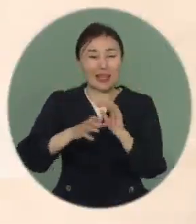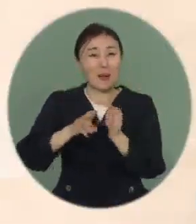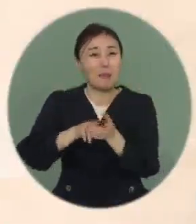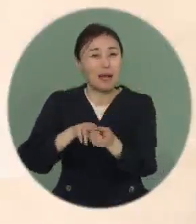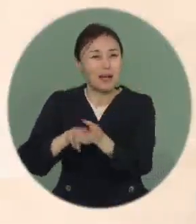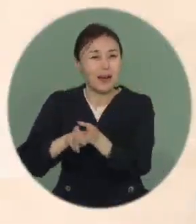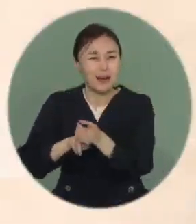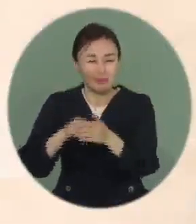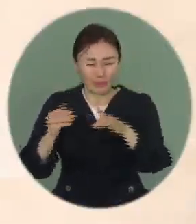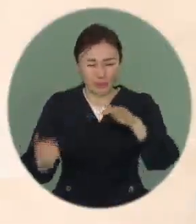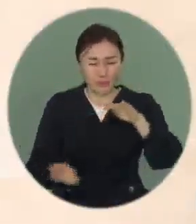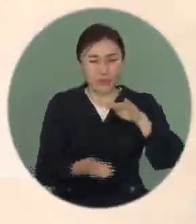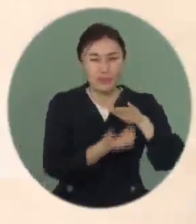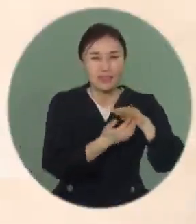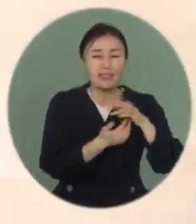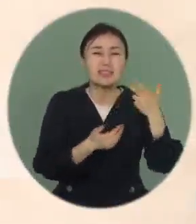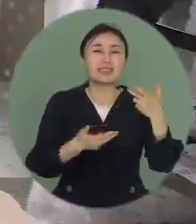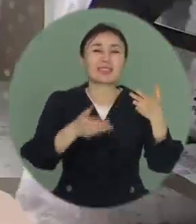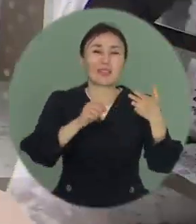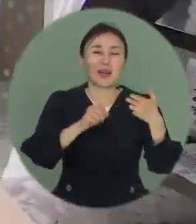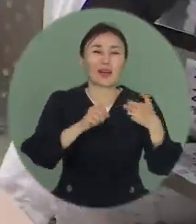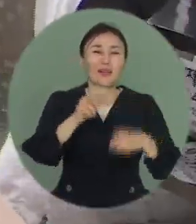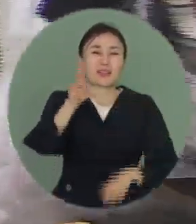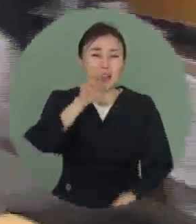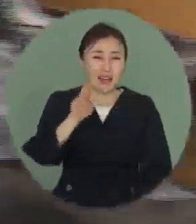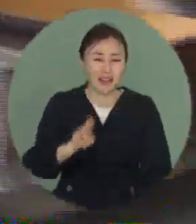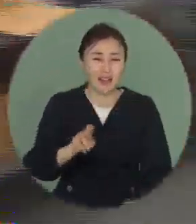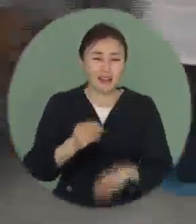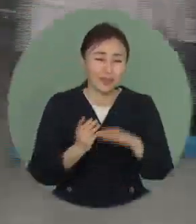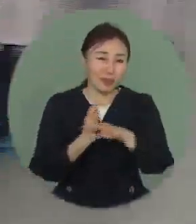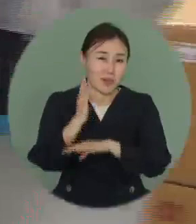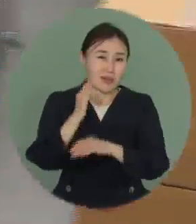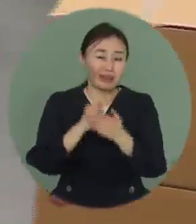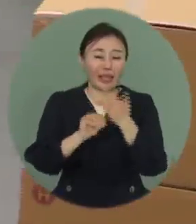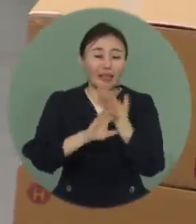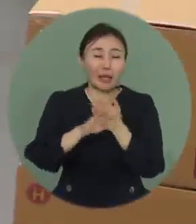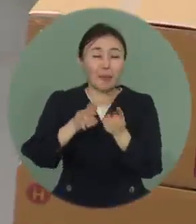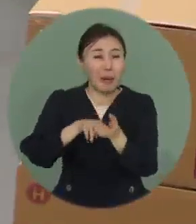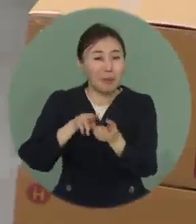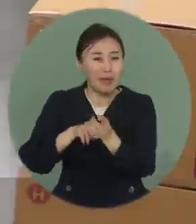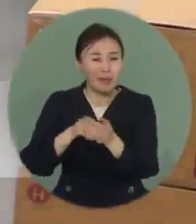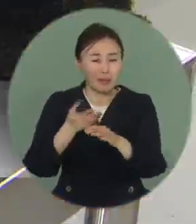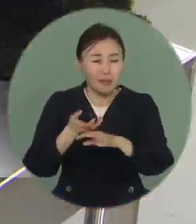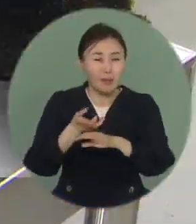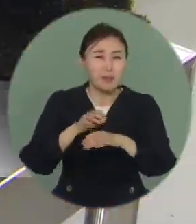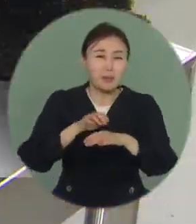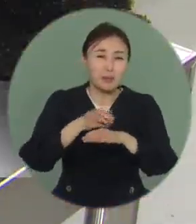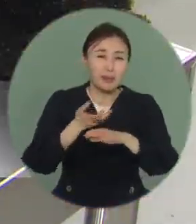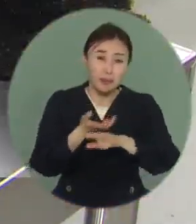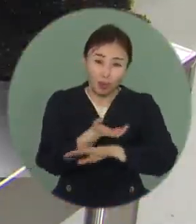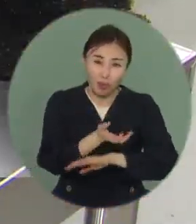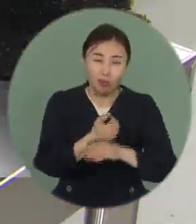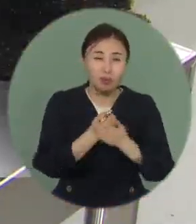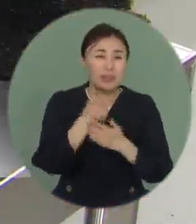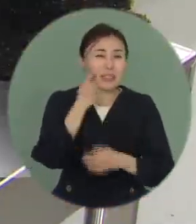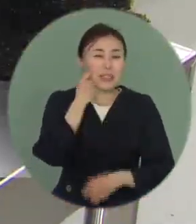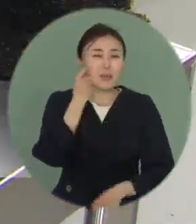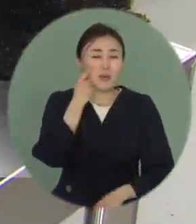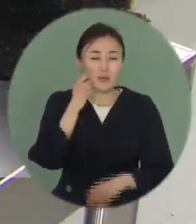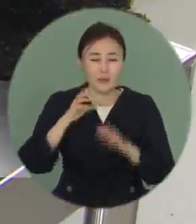사상 최고치인 7억 달러를 넘어서는 등 수출 증가와 이웃 나라인 일본에서 올해 김